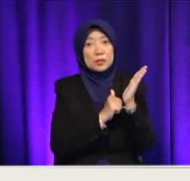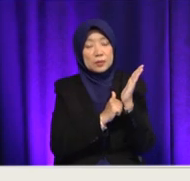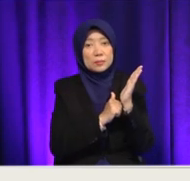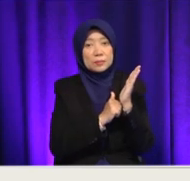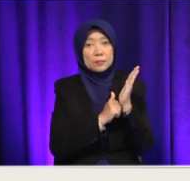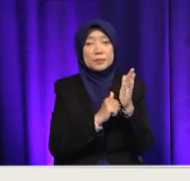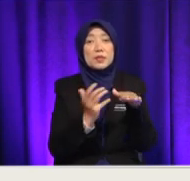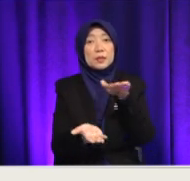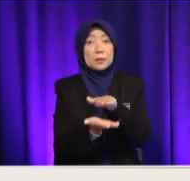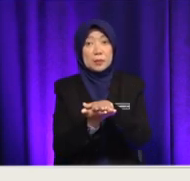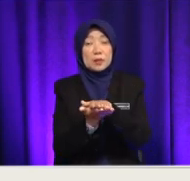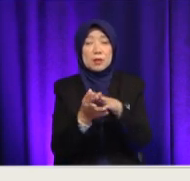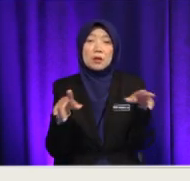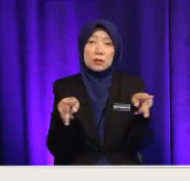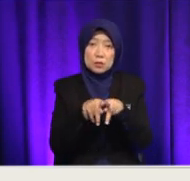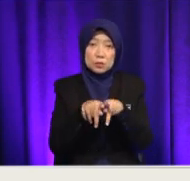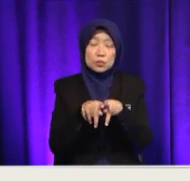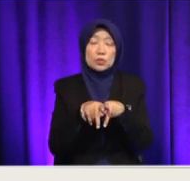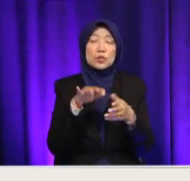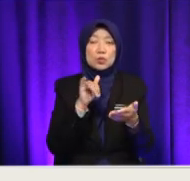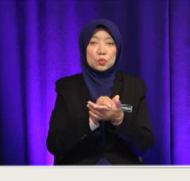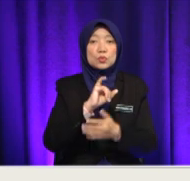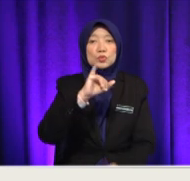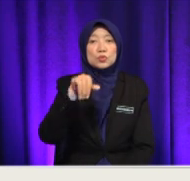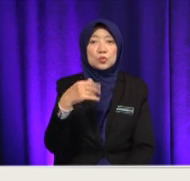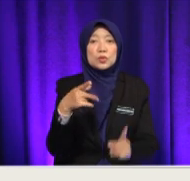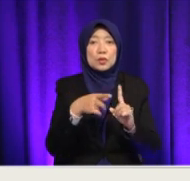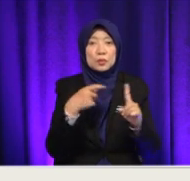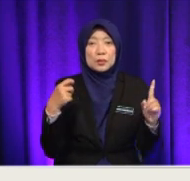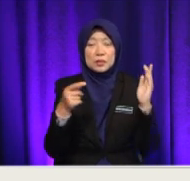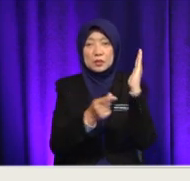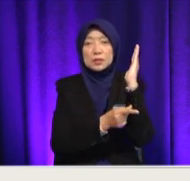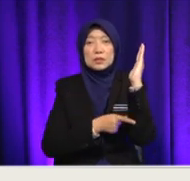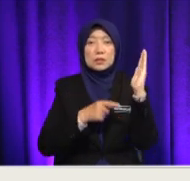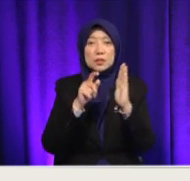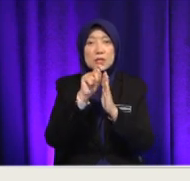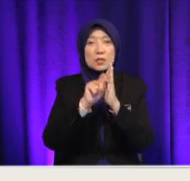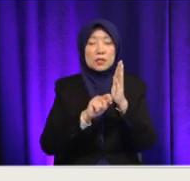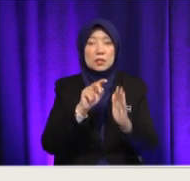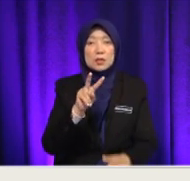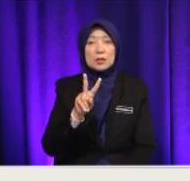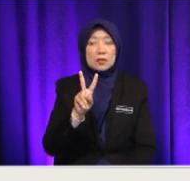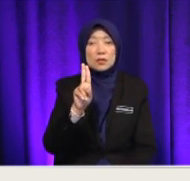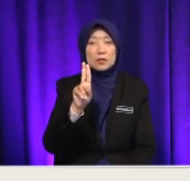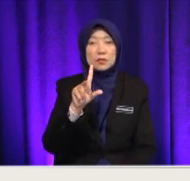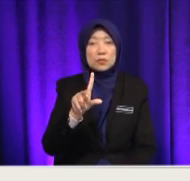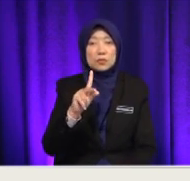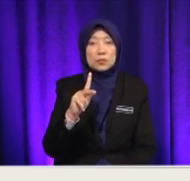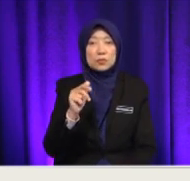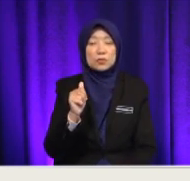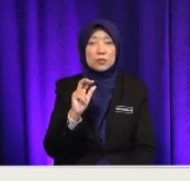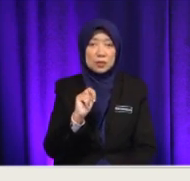kasut. Tapak kasut itu sebenarnya adalah daripada getah tervulkan.